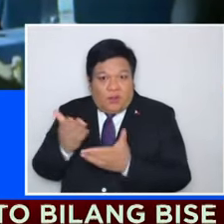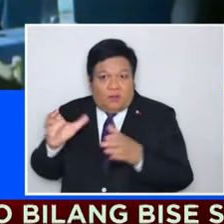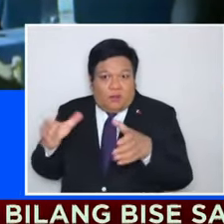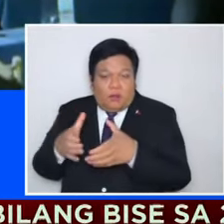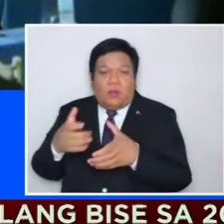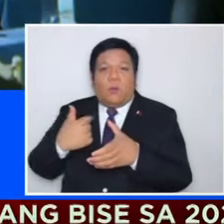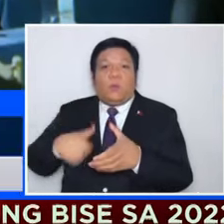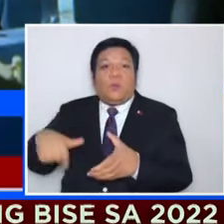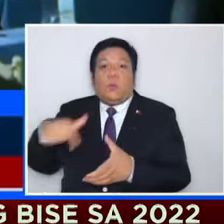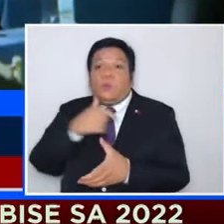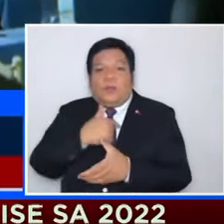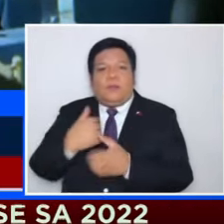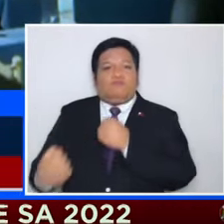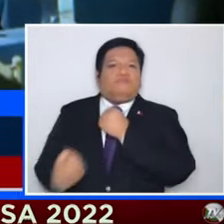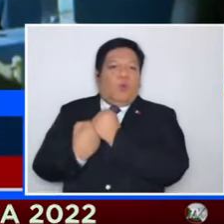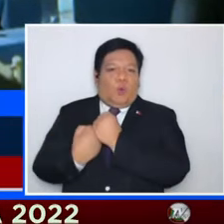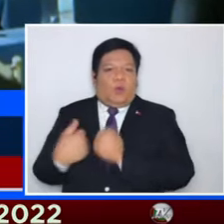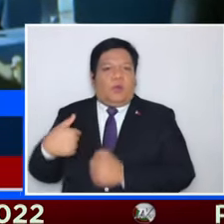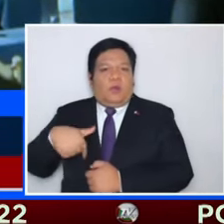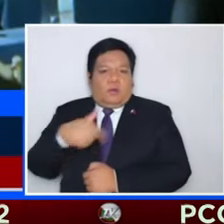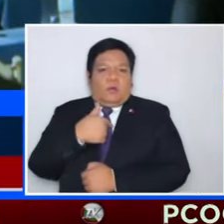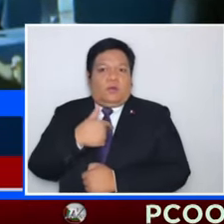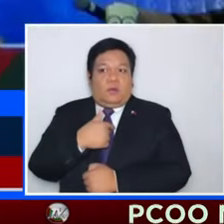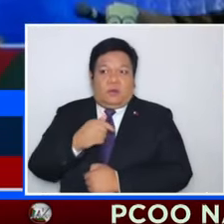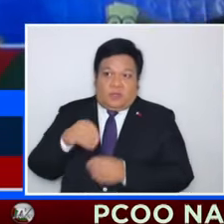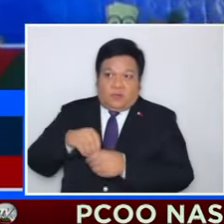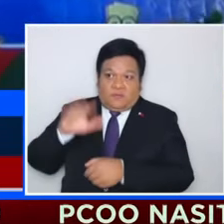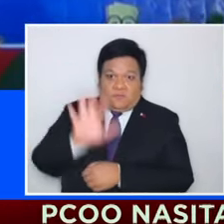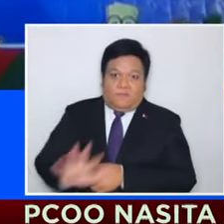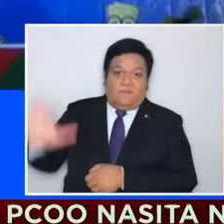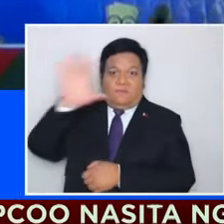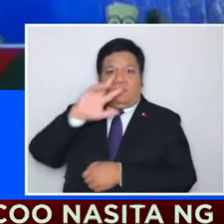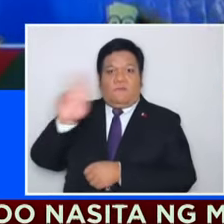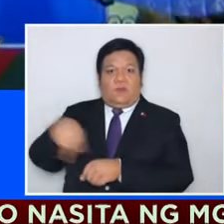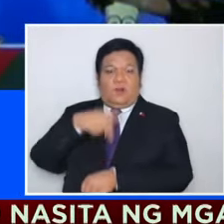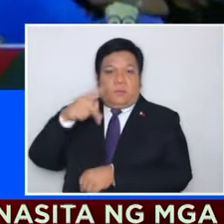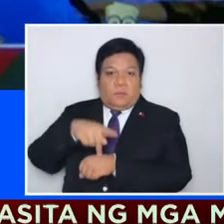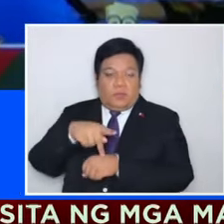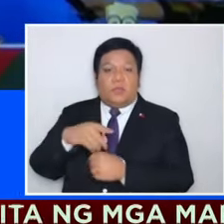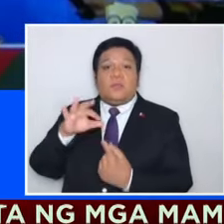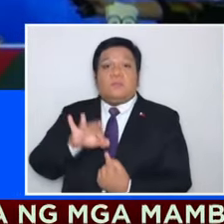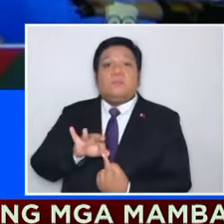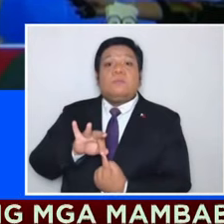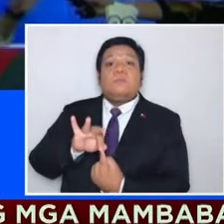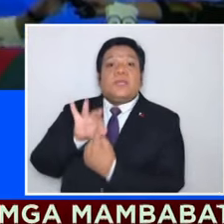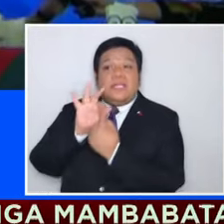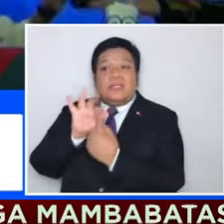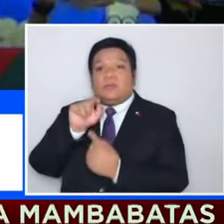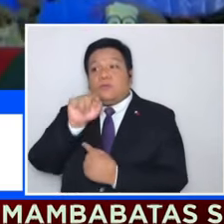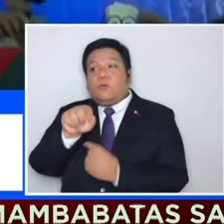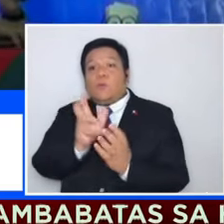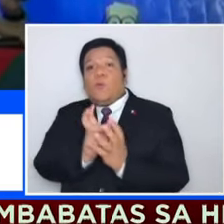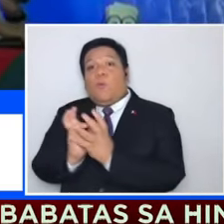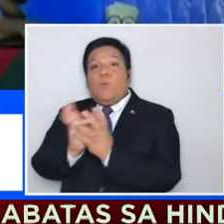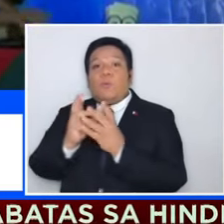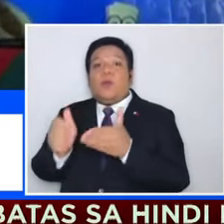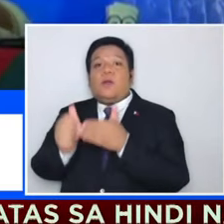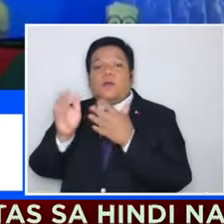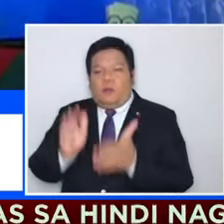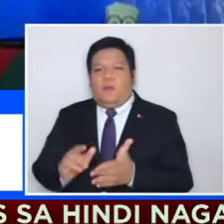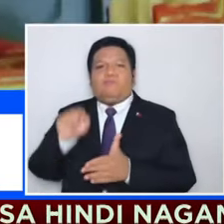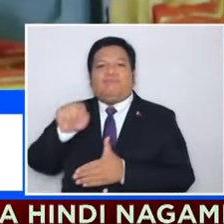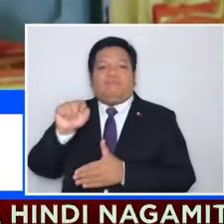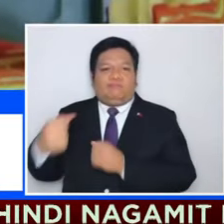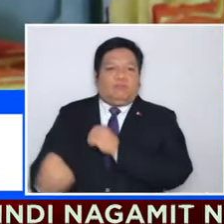ang sinusuportahan at all over the Philippines po yan. Especially yung mga grassroots level po. At